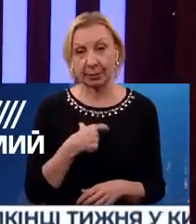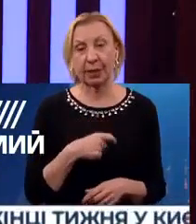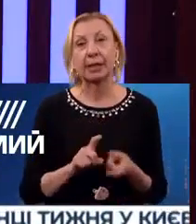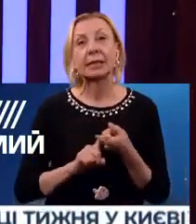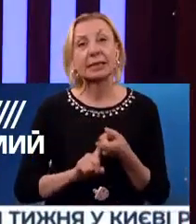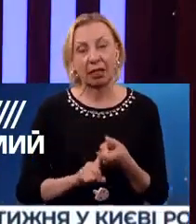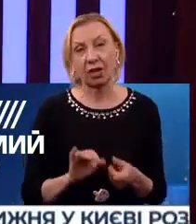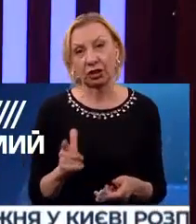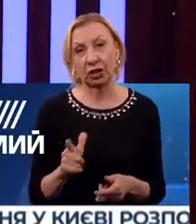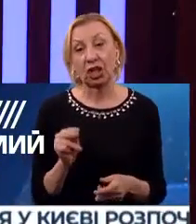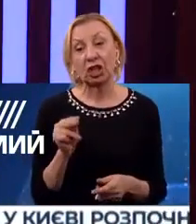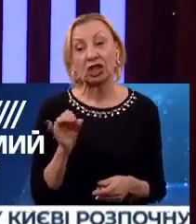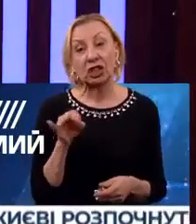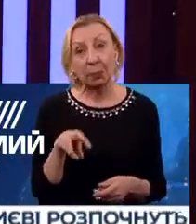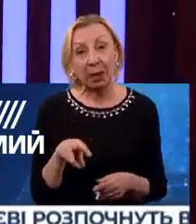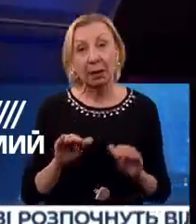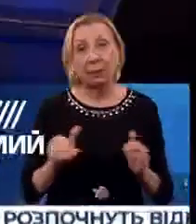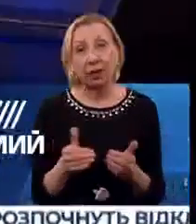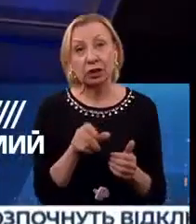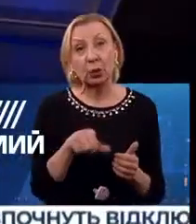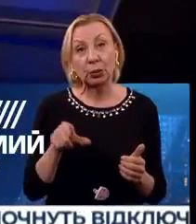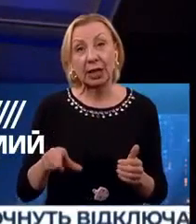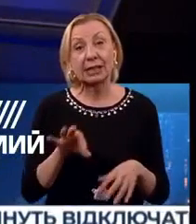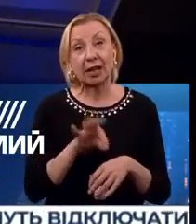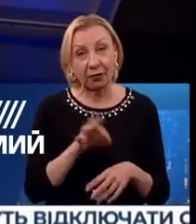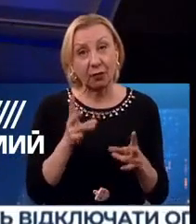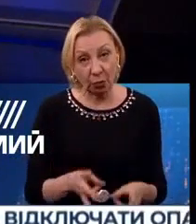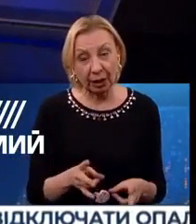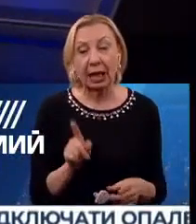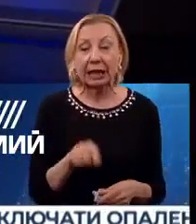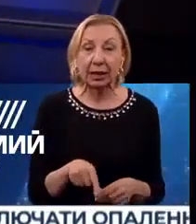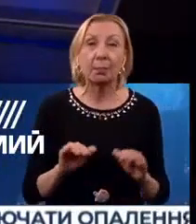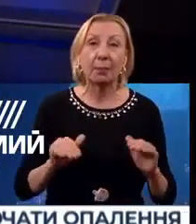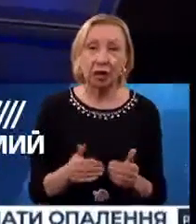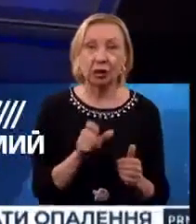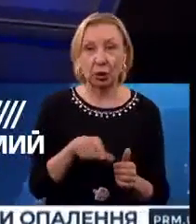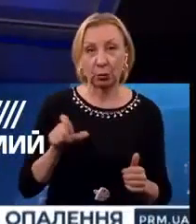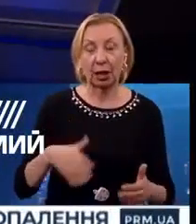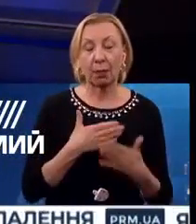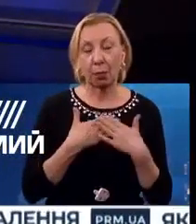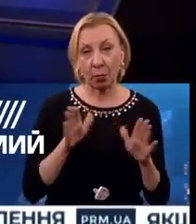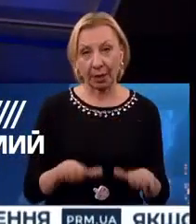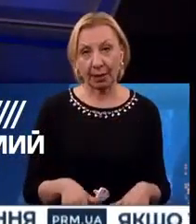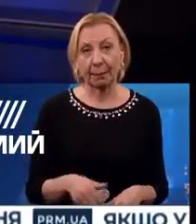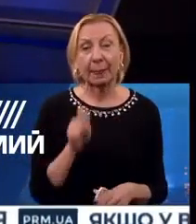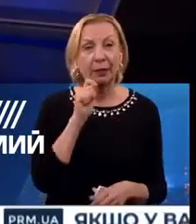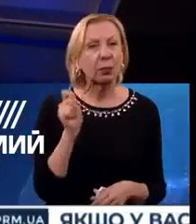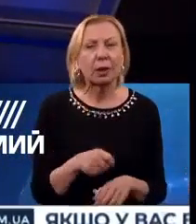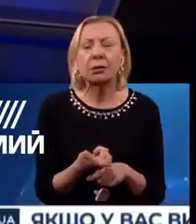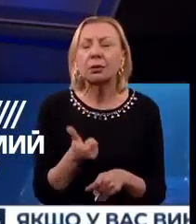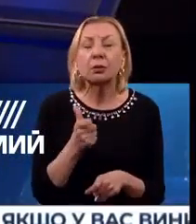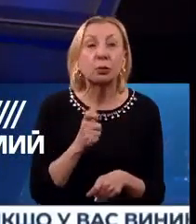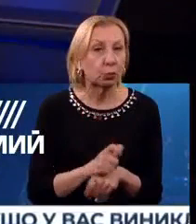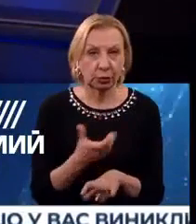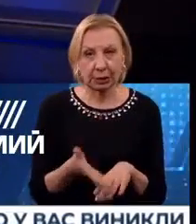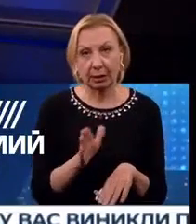чим менше людей захворює, чим менше людей помре. Ми повинні дивитися правді в очі. В Україні вкрай складна ситуація